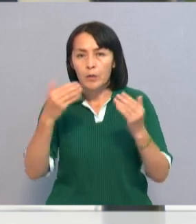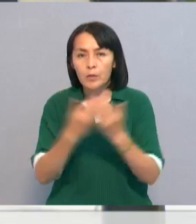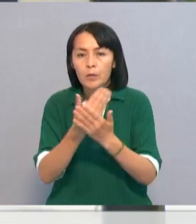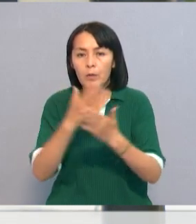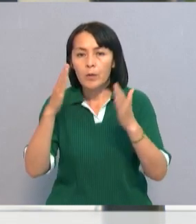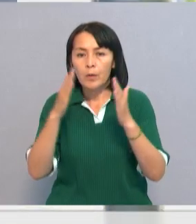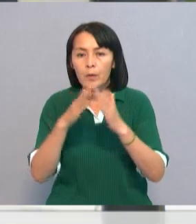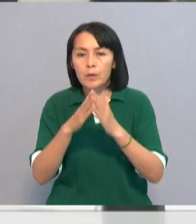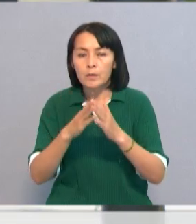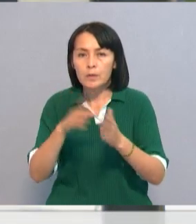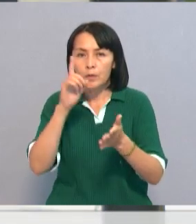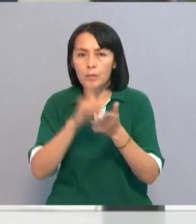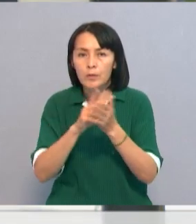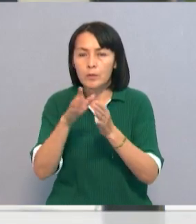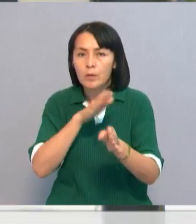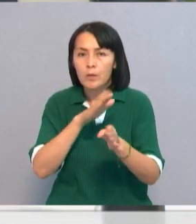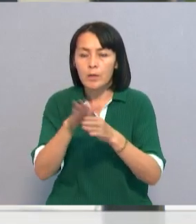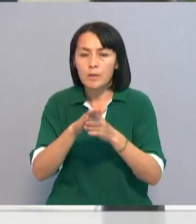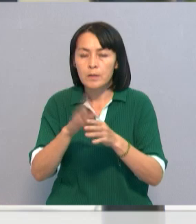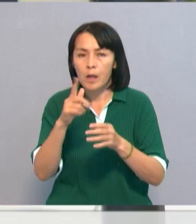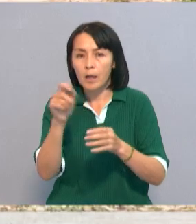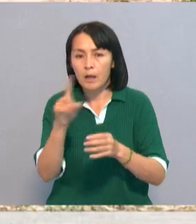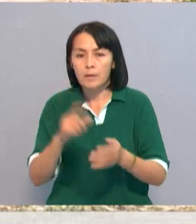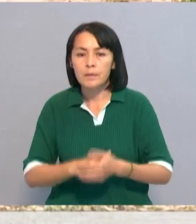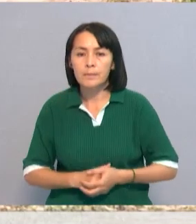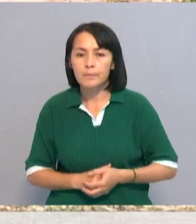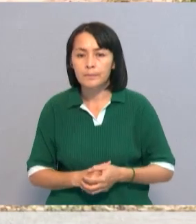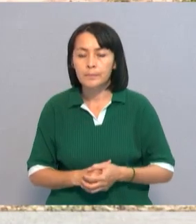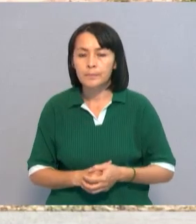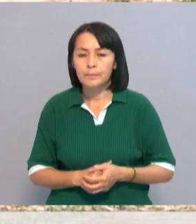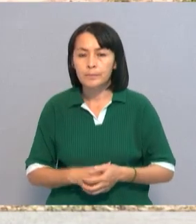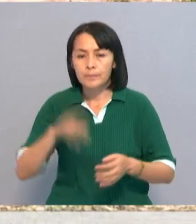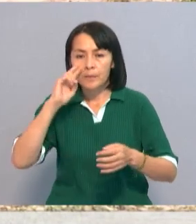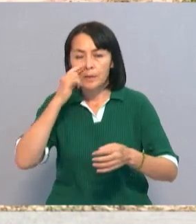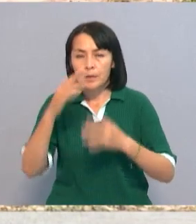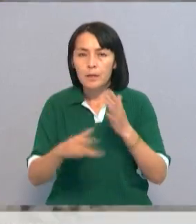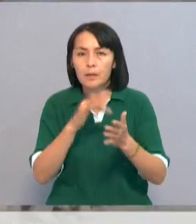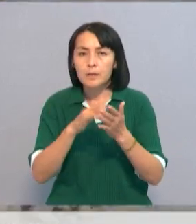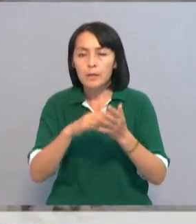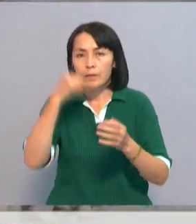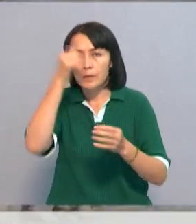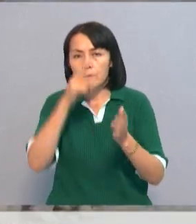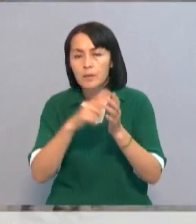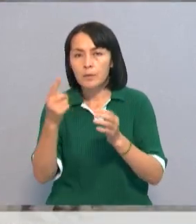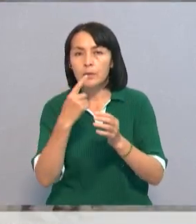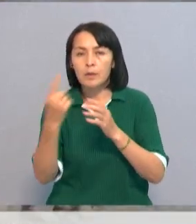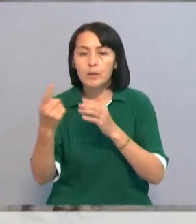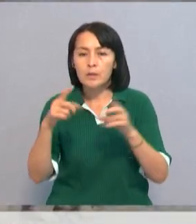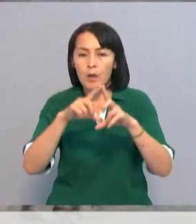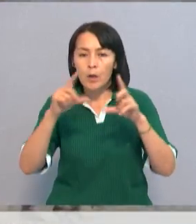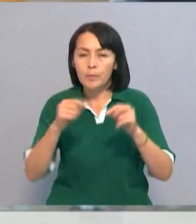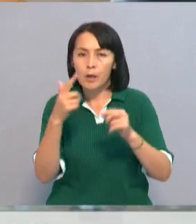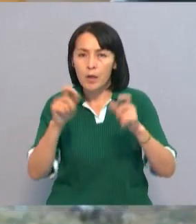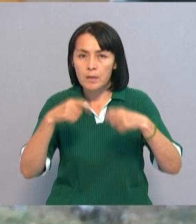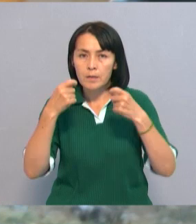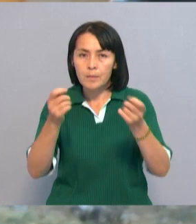не вошедшие в план, обязательно будут снабжены природным газом. В Шымкенте в этом году 7 населенным пунктам подведут трубопровод